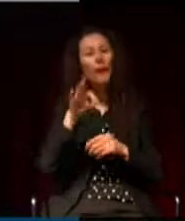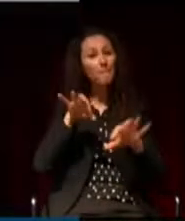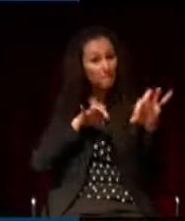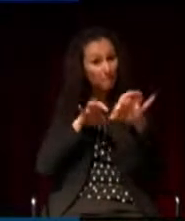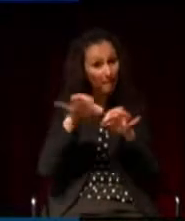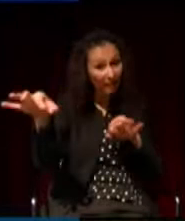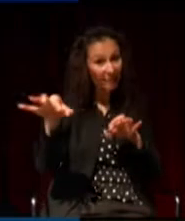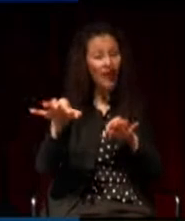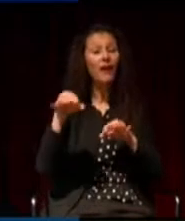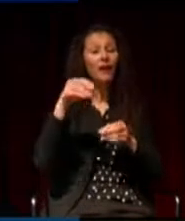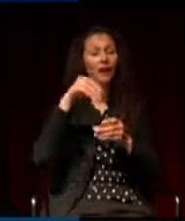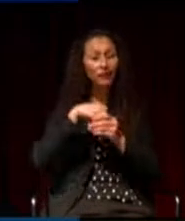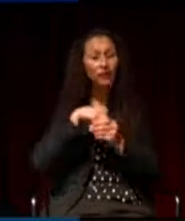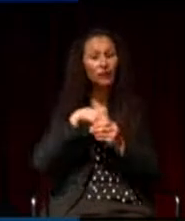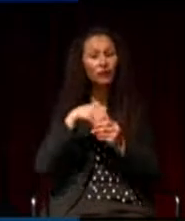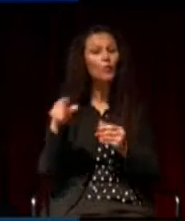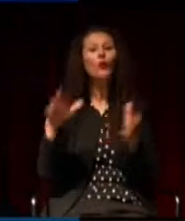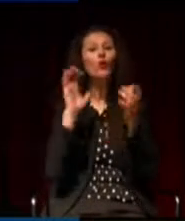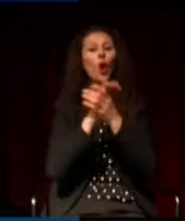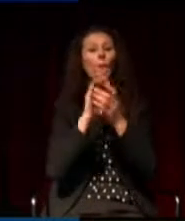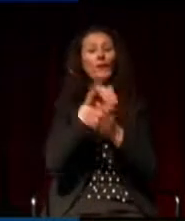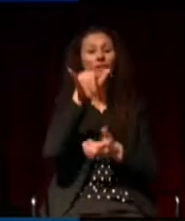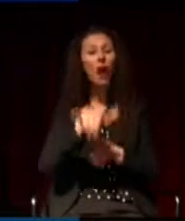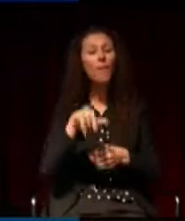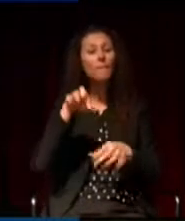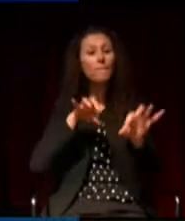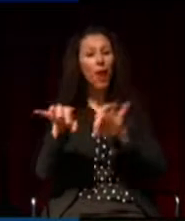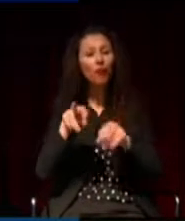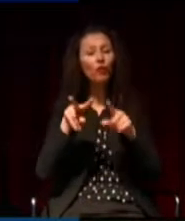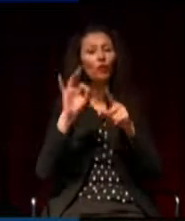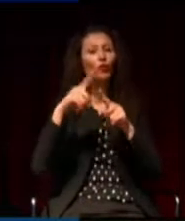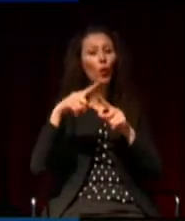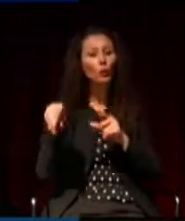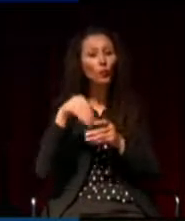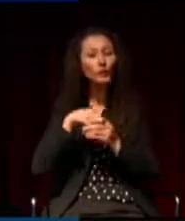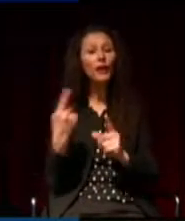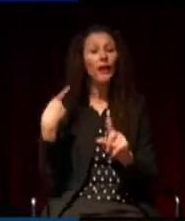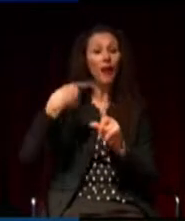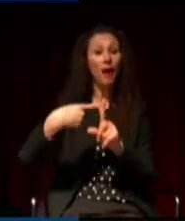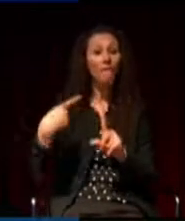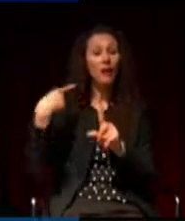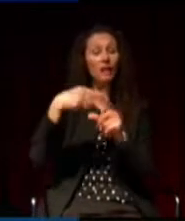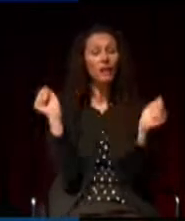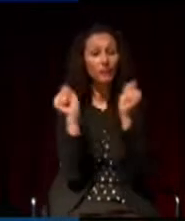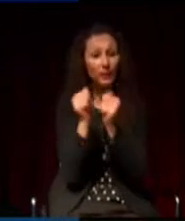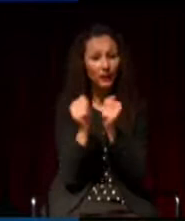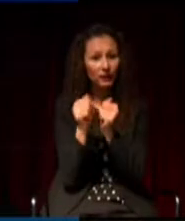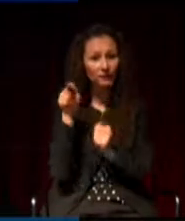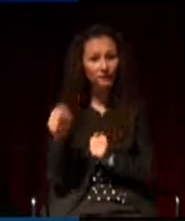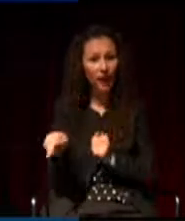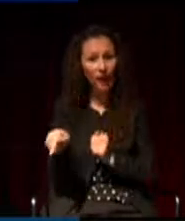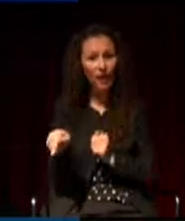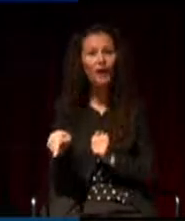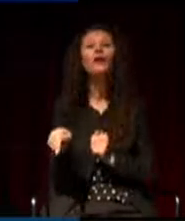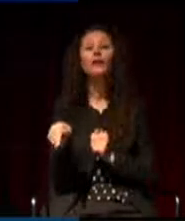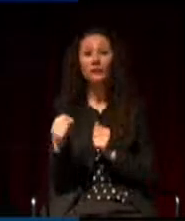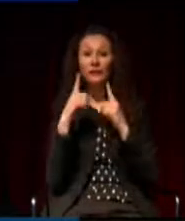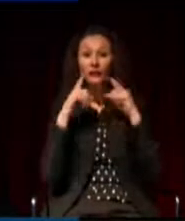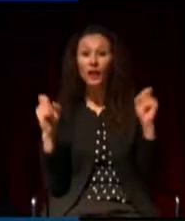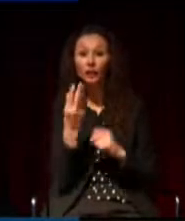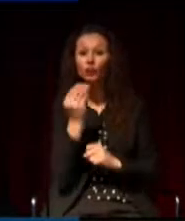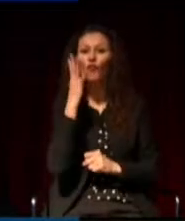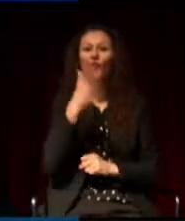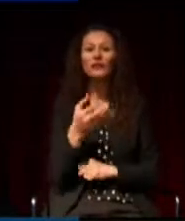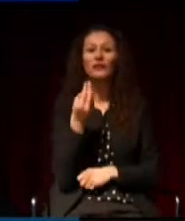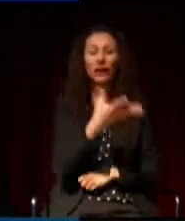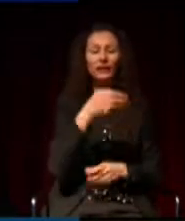iken bu bahsettiğim kooperatif hakkı, plan notlarıyla verilmiş olan ilavelerle birlikte zayiatı da çok fazla